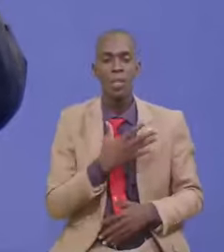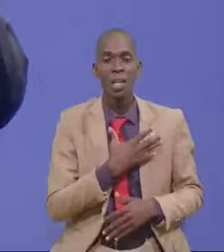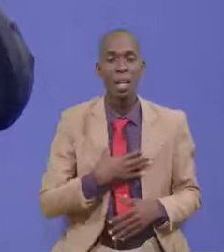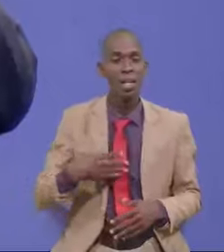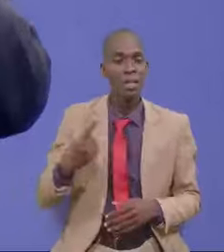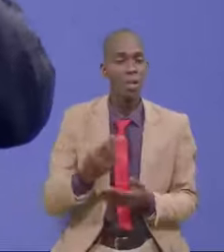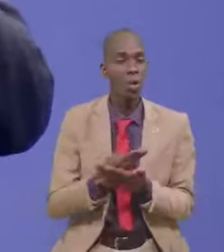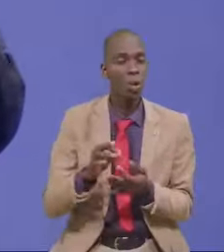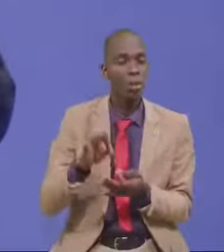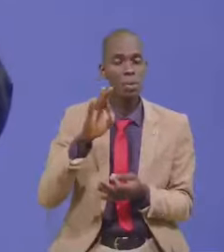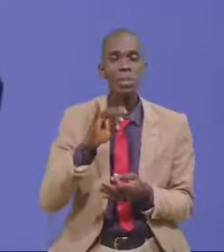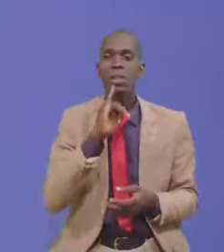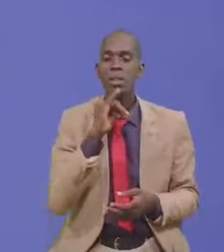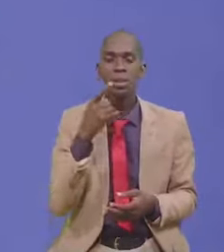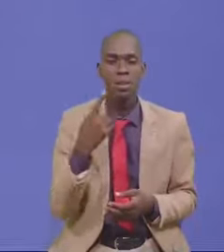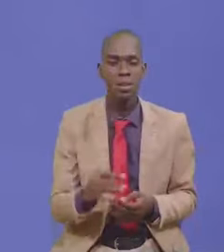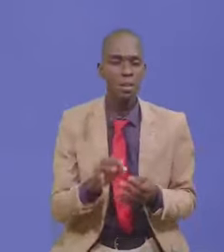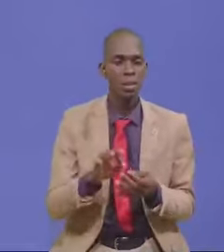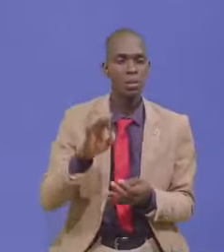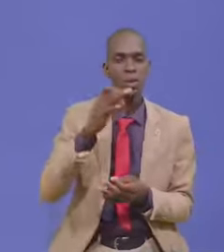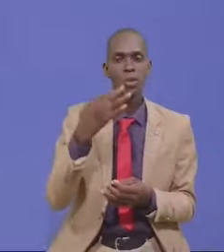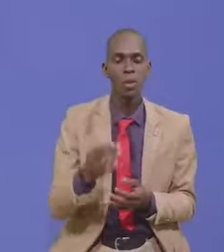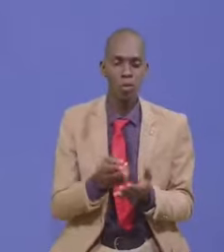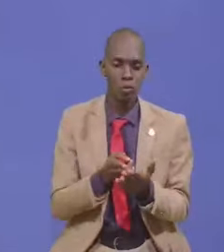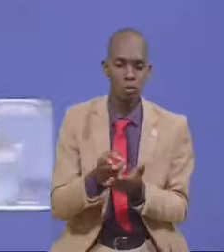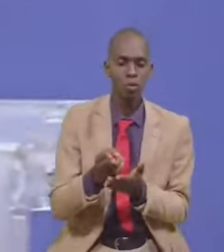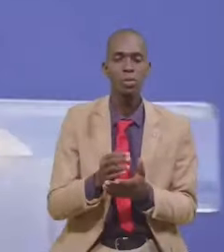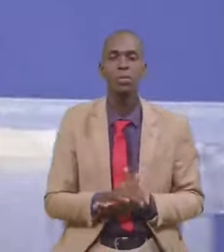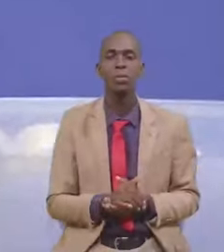Et le Saint-Esprit est l'Esprit de vérité.